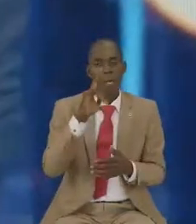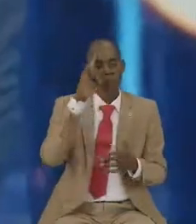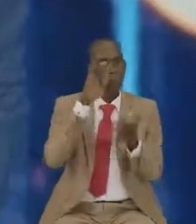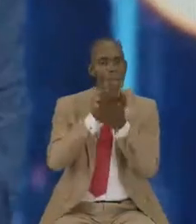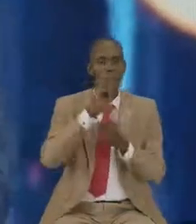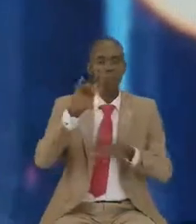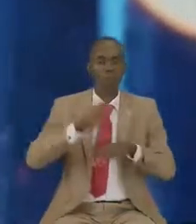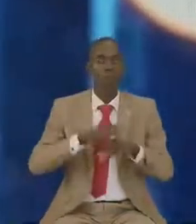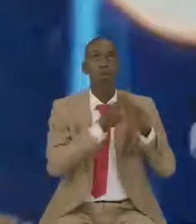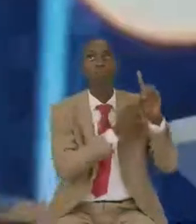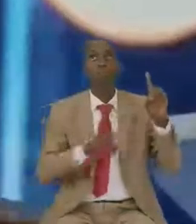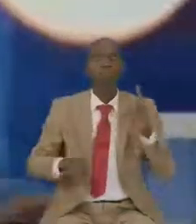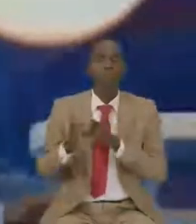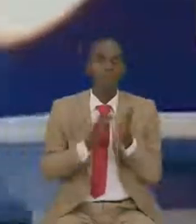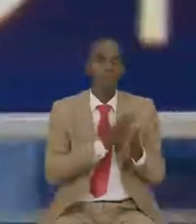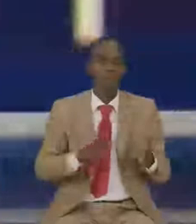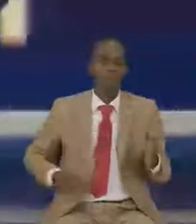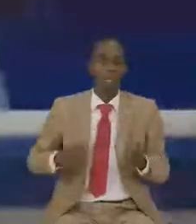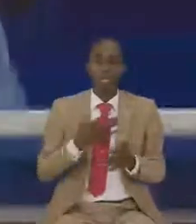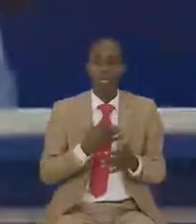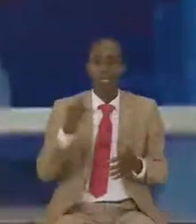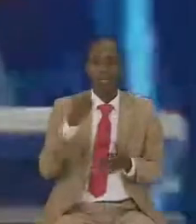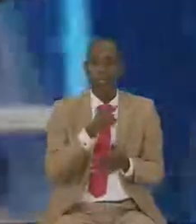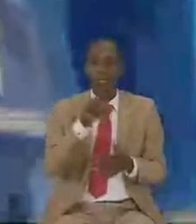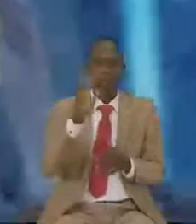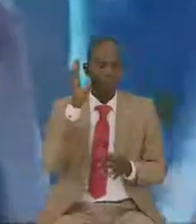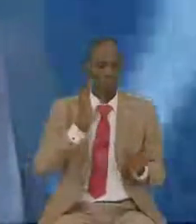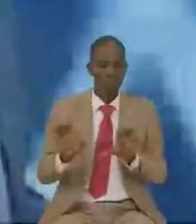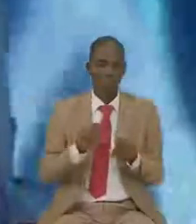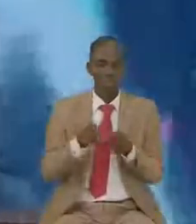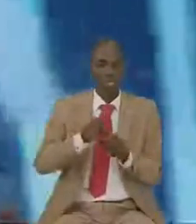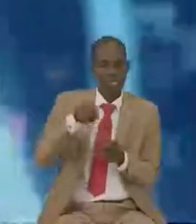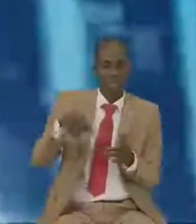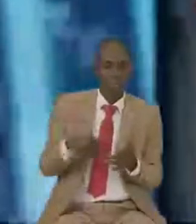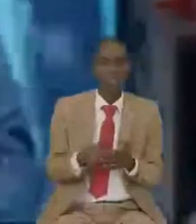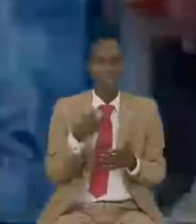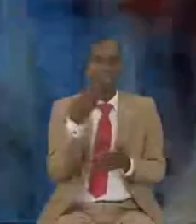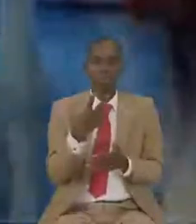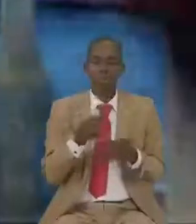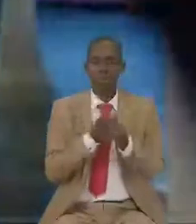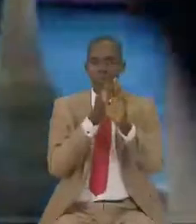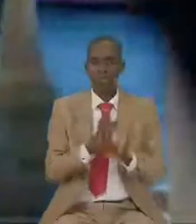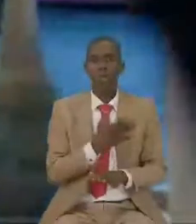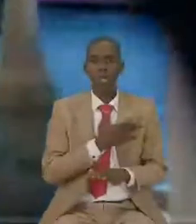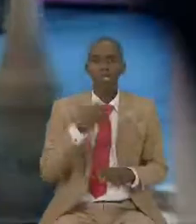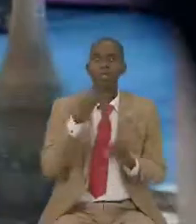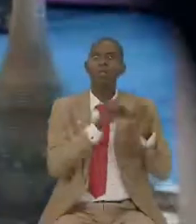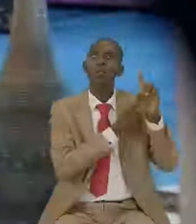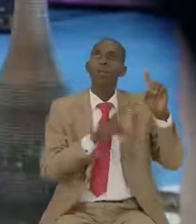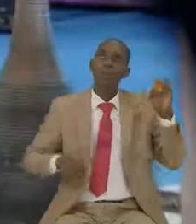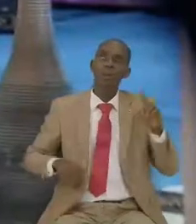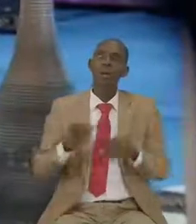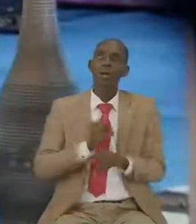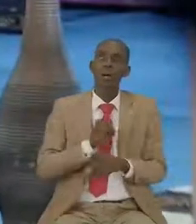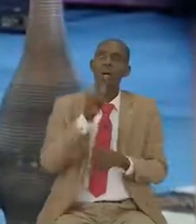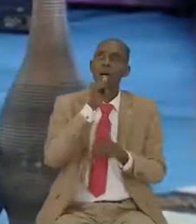en croyant au Seigneur Jésus-Christ. Et tu fais comme ces deux disciples de Jean ont fait. Et tu vas venir